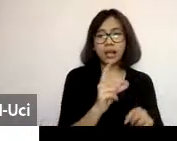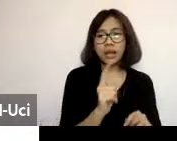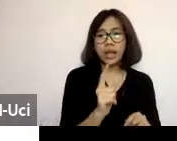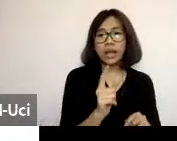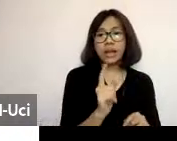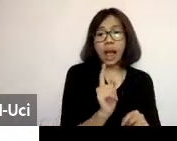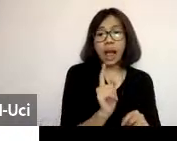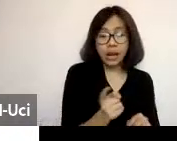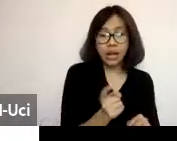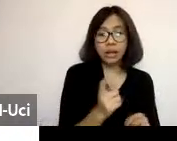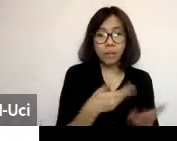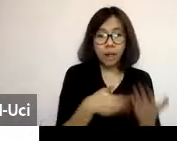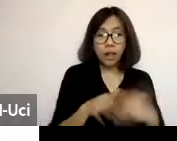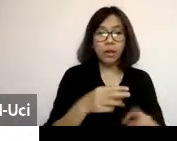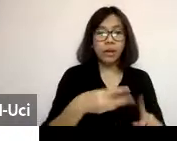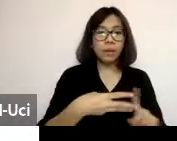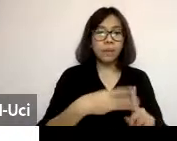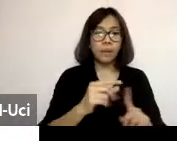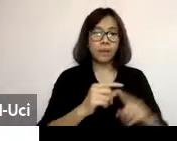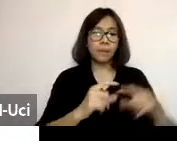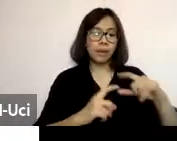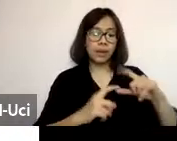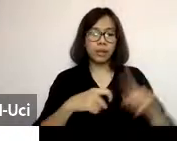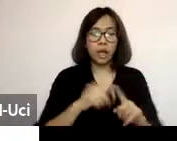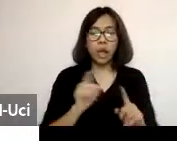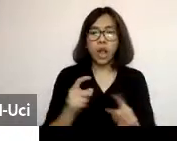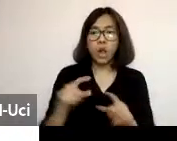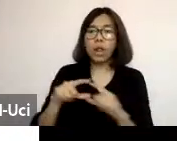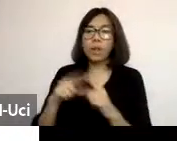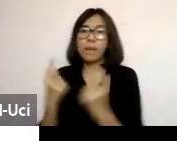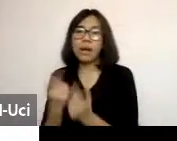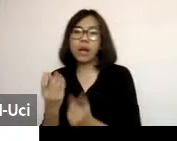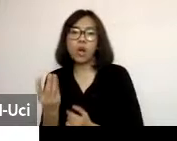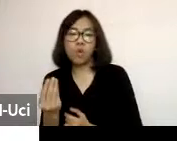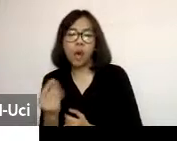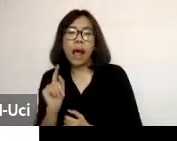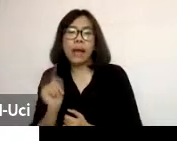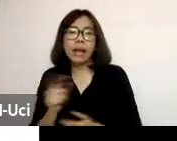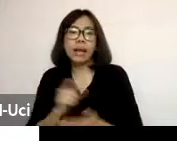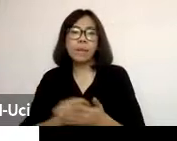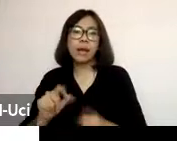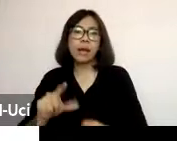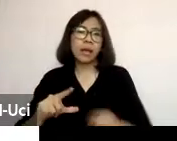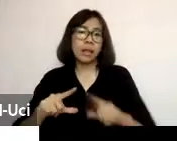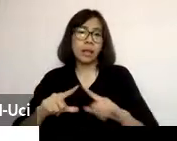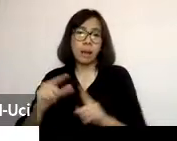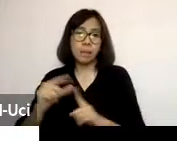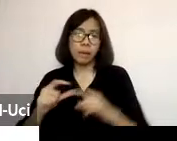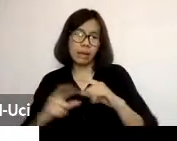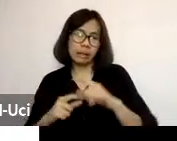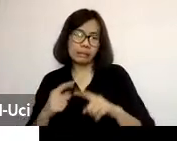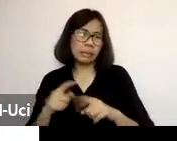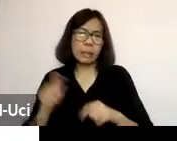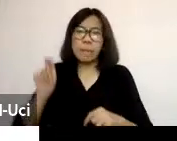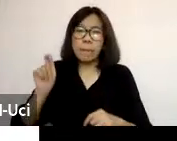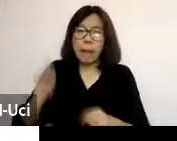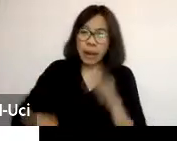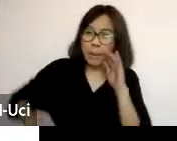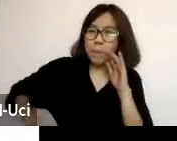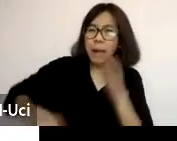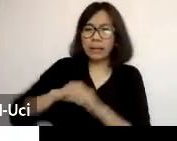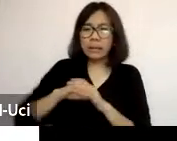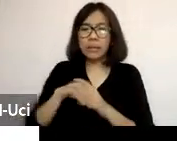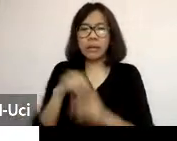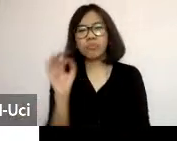BSA pertualangan ada e-labs macam Ya tentu saja belum optimal sehingga diperlukan